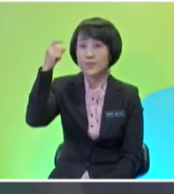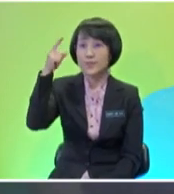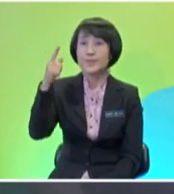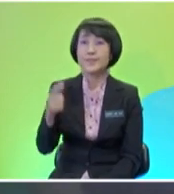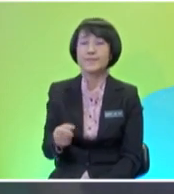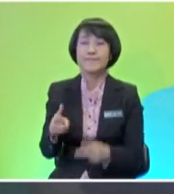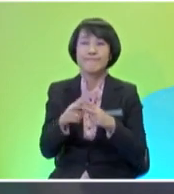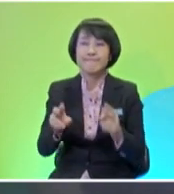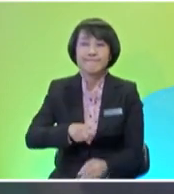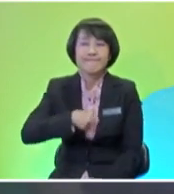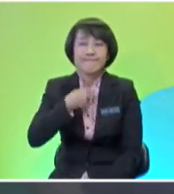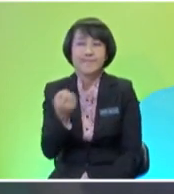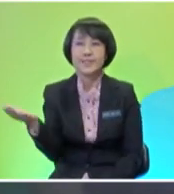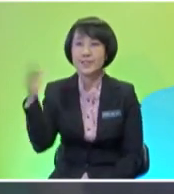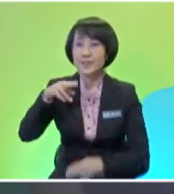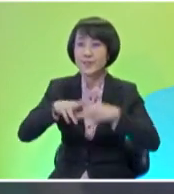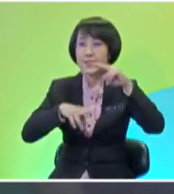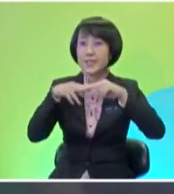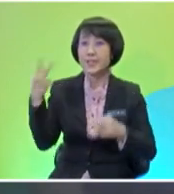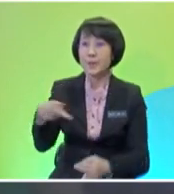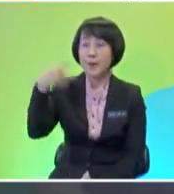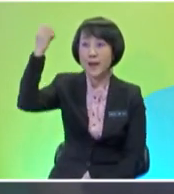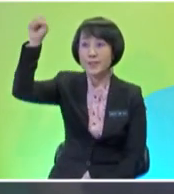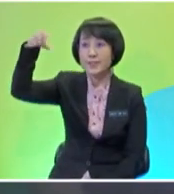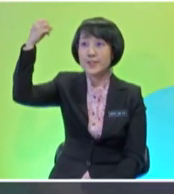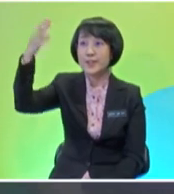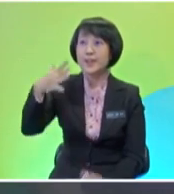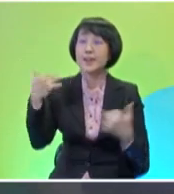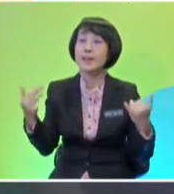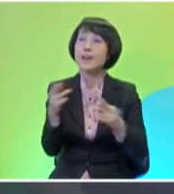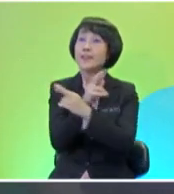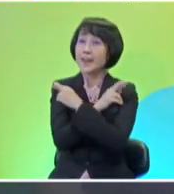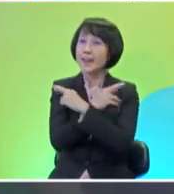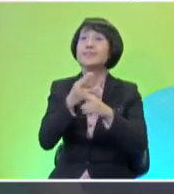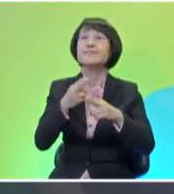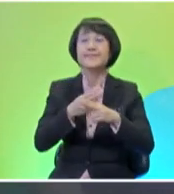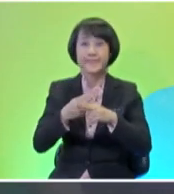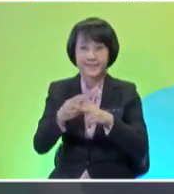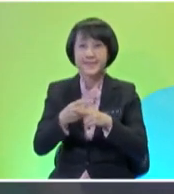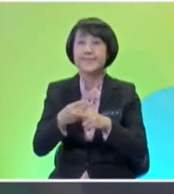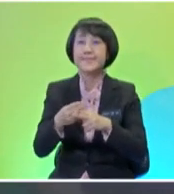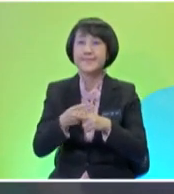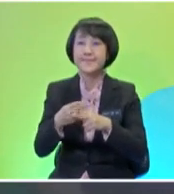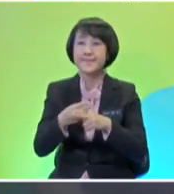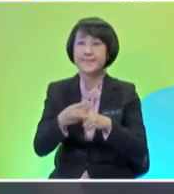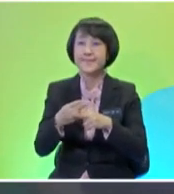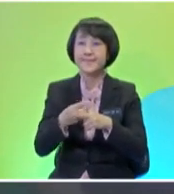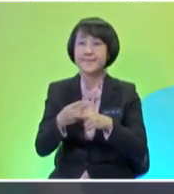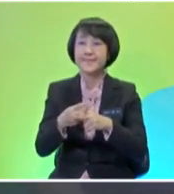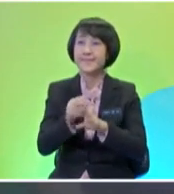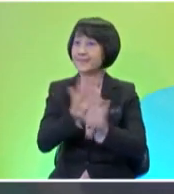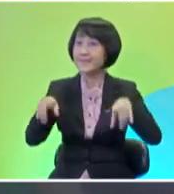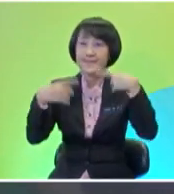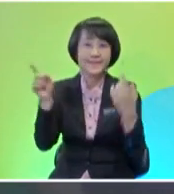belajar jom bina kipas solar pada hari ini. Tapi kita akan berhenti berhenti seketika, boleh? Boleh. Teruskan bersama kami tentunya dalam Didik TV KPM. Jangan